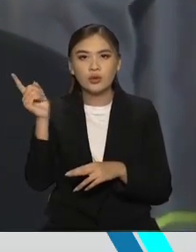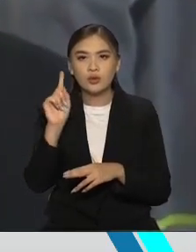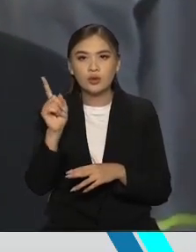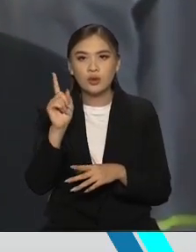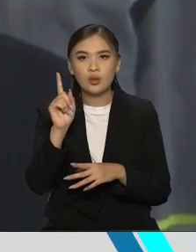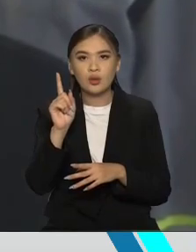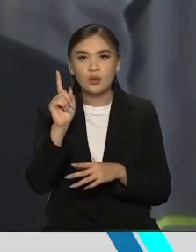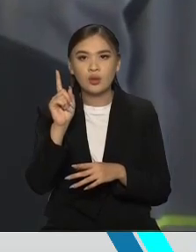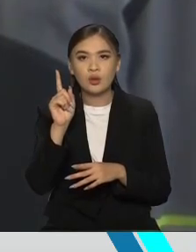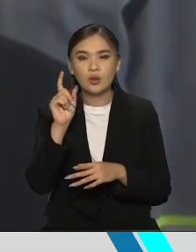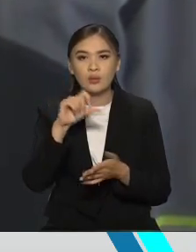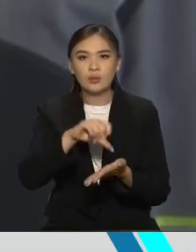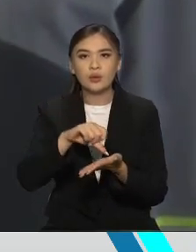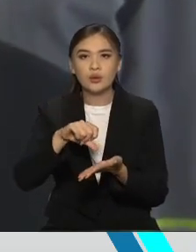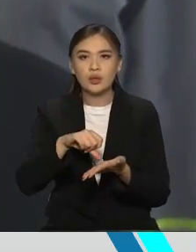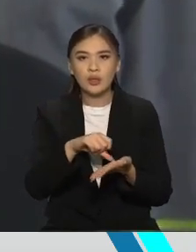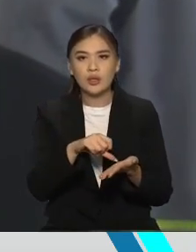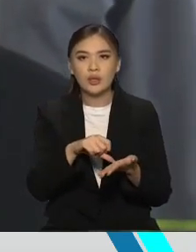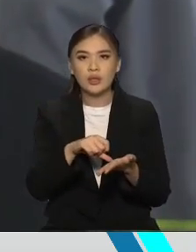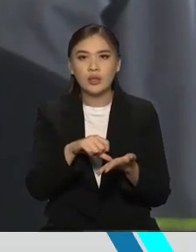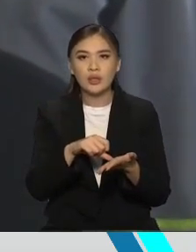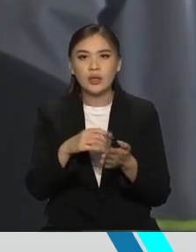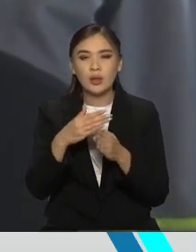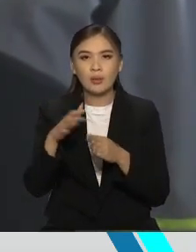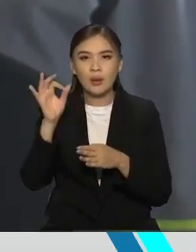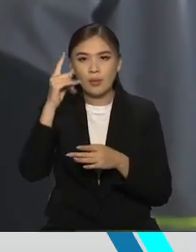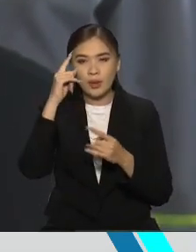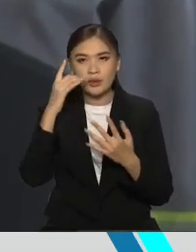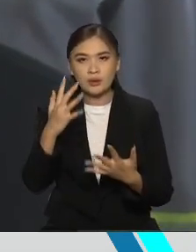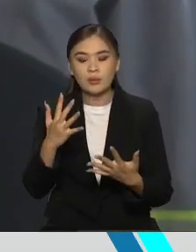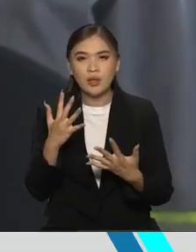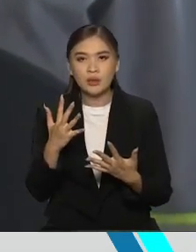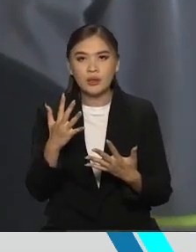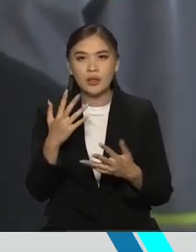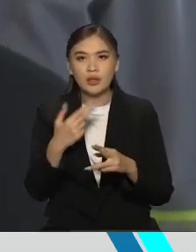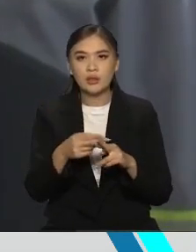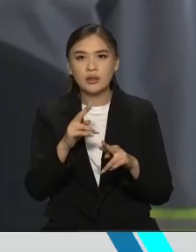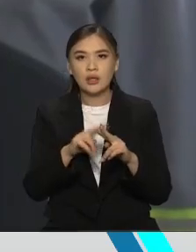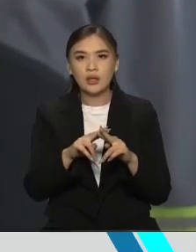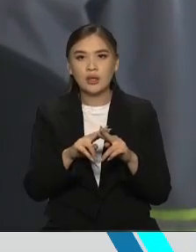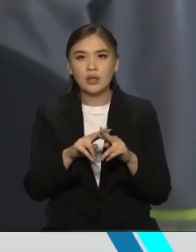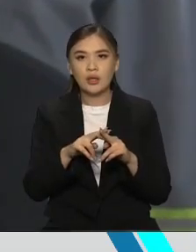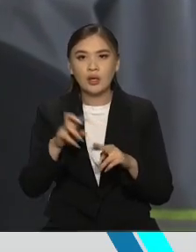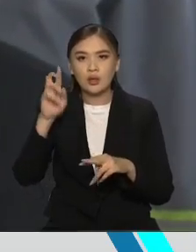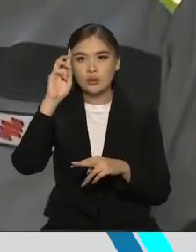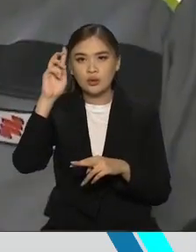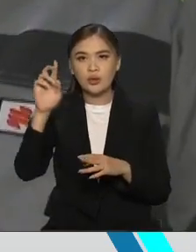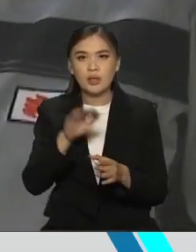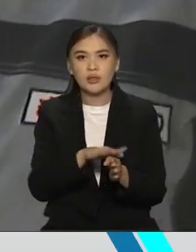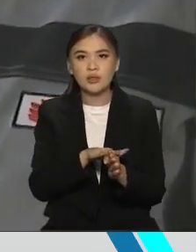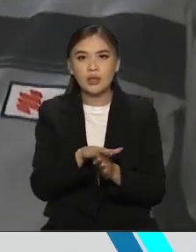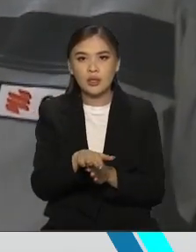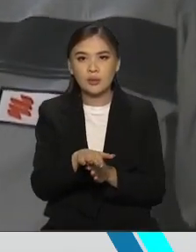дорабатывают, отсутствует креативность, отсутствует понимание задач, которые стоят перед нами, перед государством в целом.